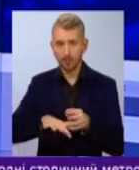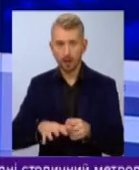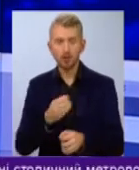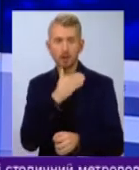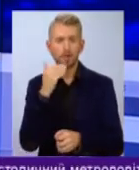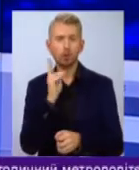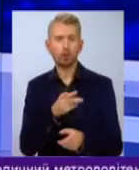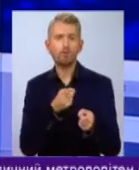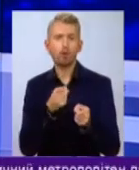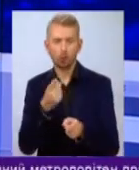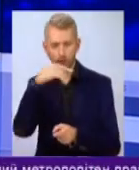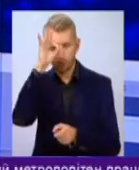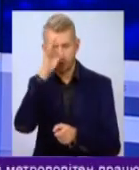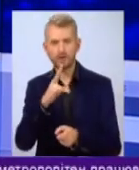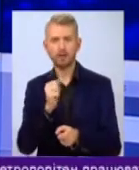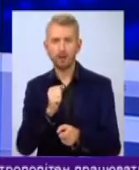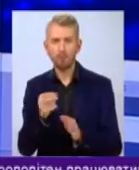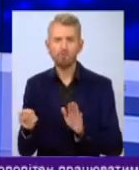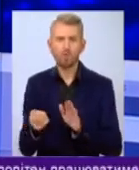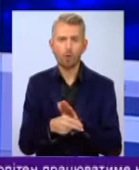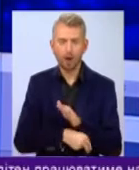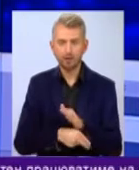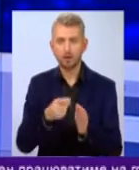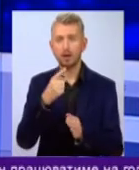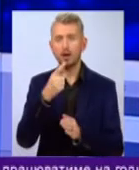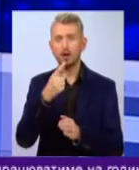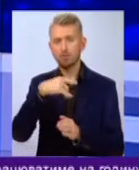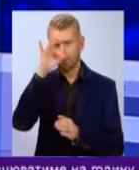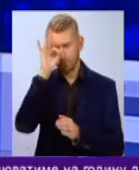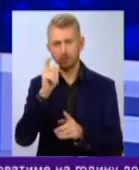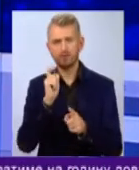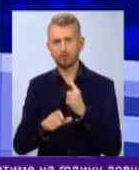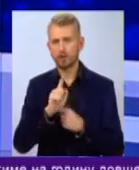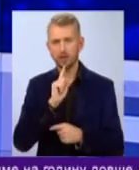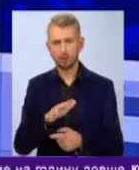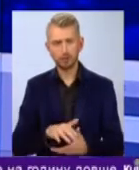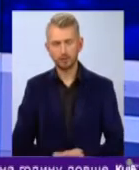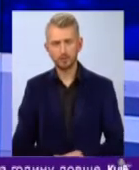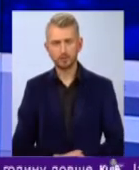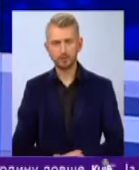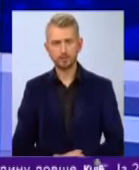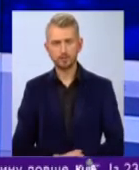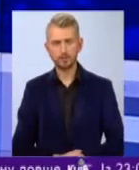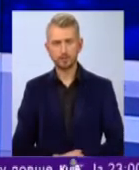хто погрожує поліції. На провокації правоохоронці реагувати не будуть, зазначив Андрій Крищенко.